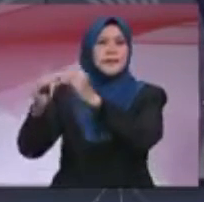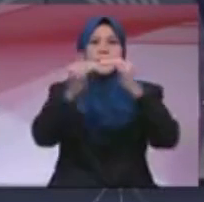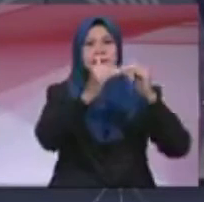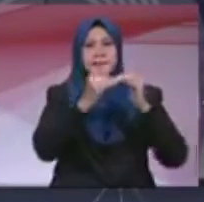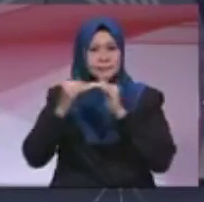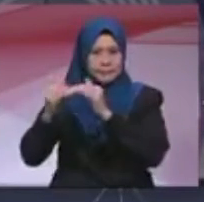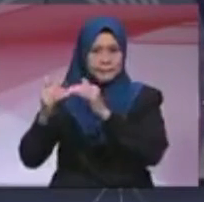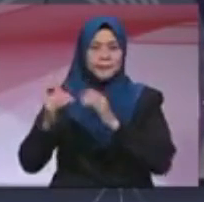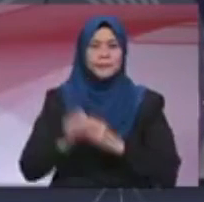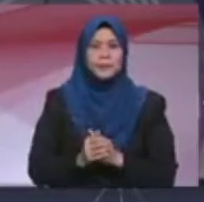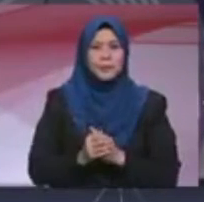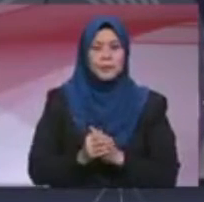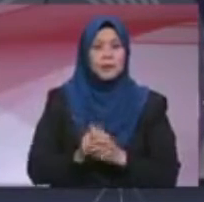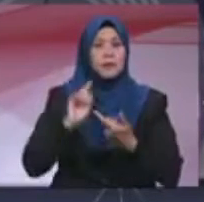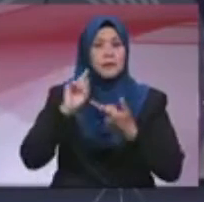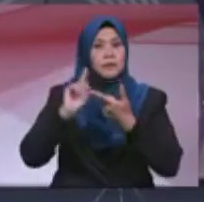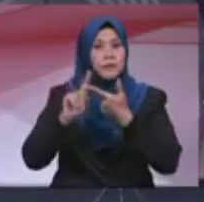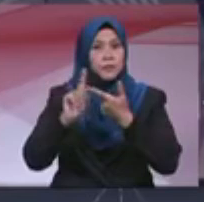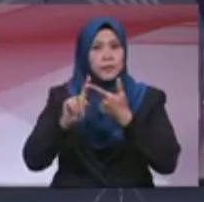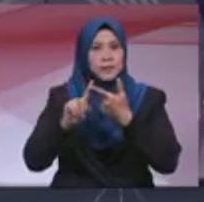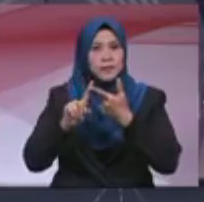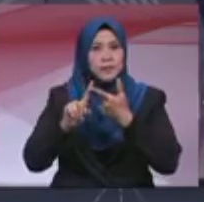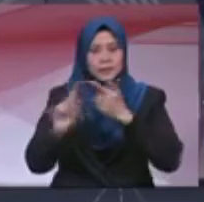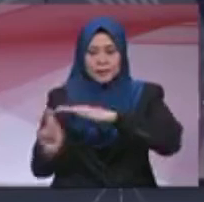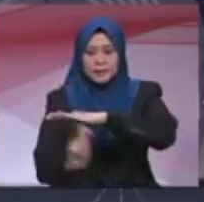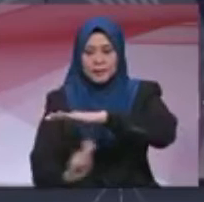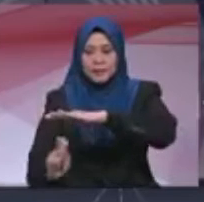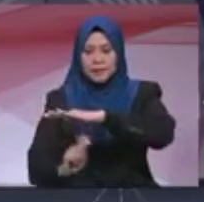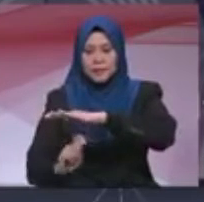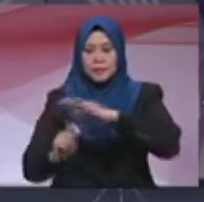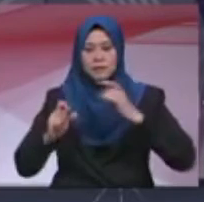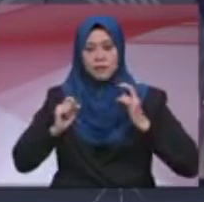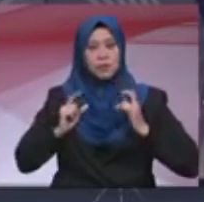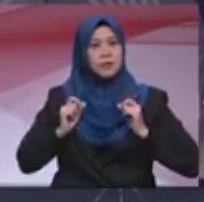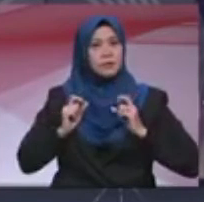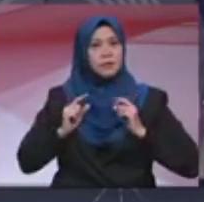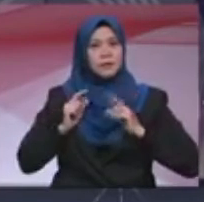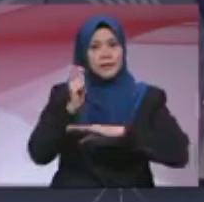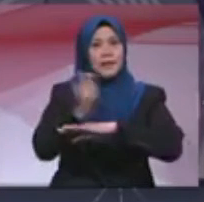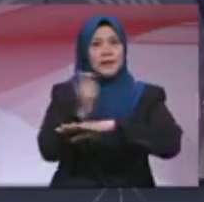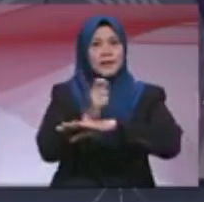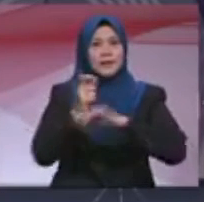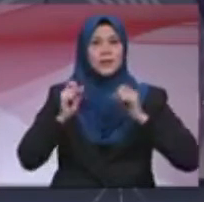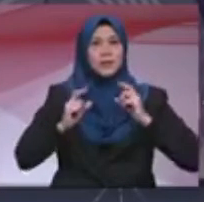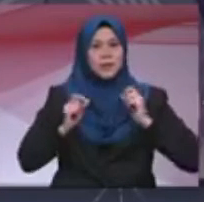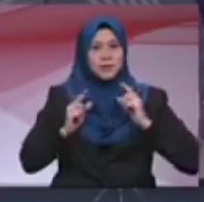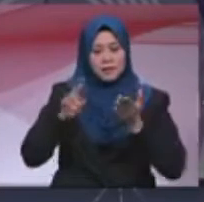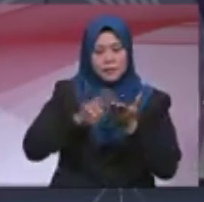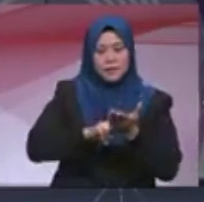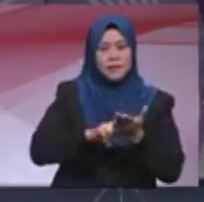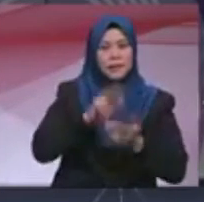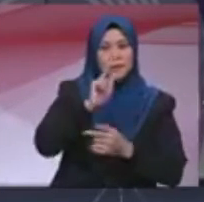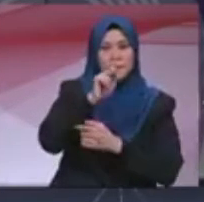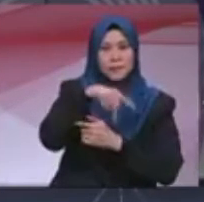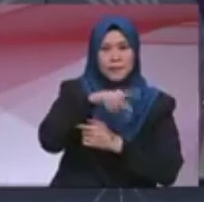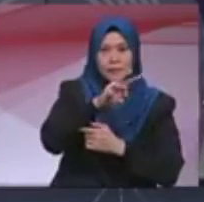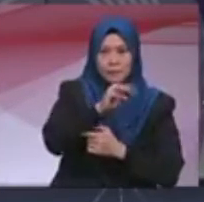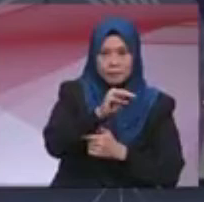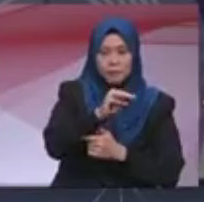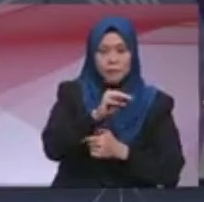Itu pertama. Yang kedua, tadika swasta yang berdaftar di bawah KPM di negeri